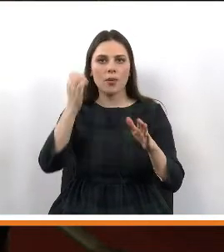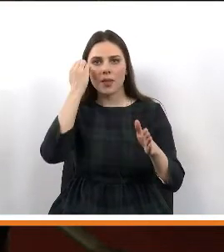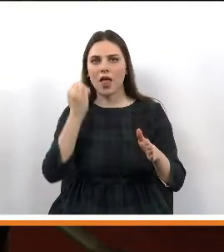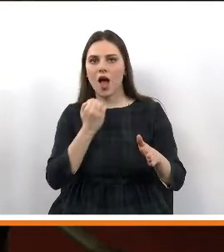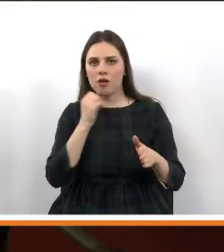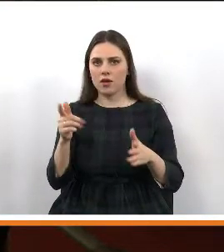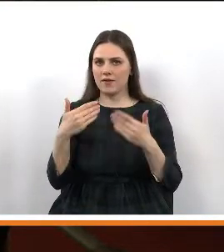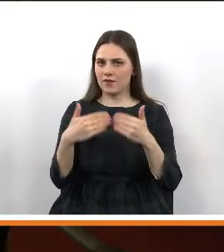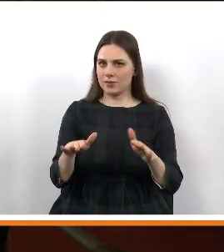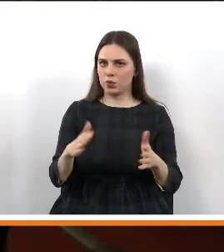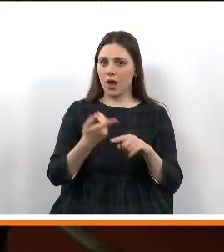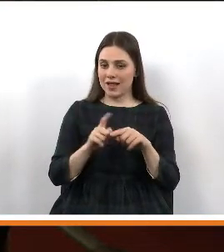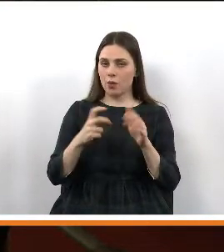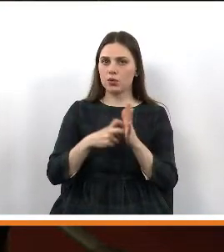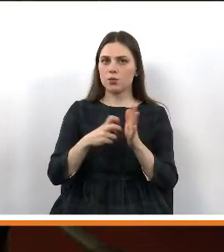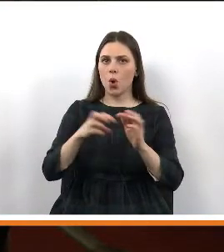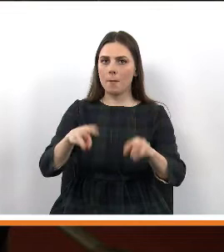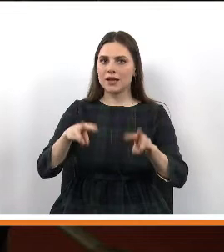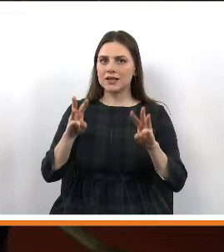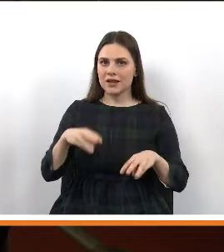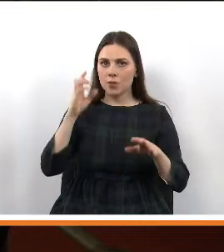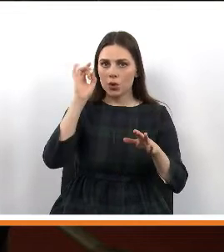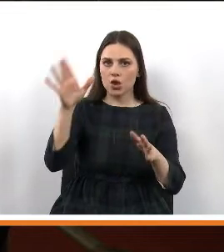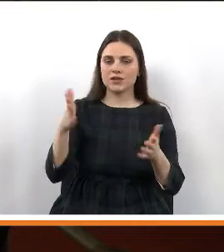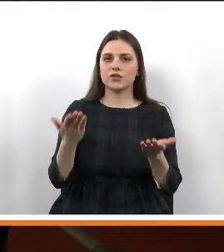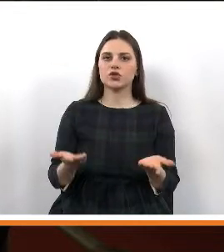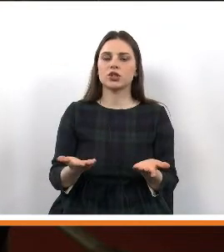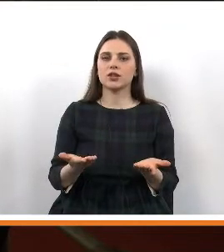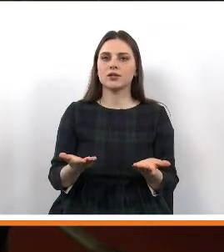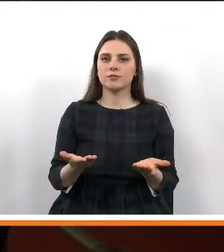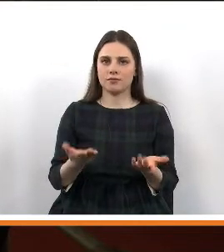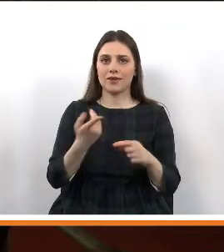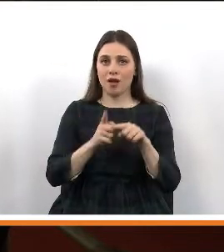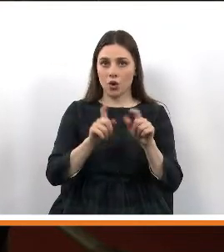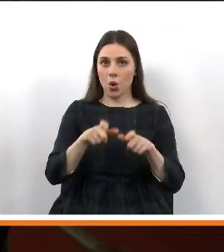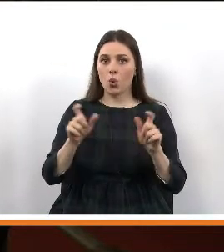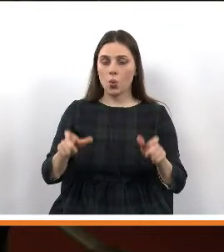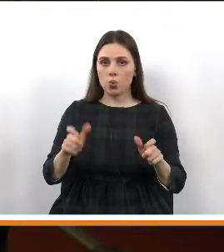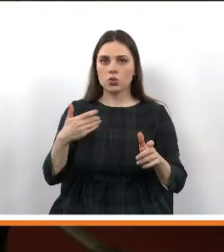Министерства просвещения. То есть это люди, которые претендуют на то, чтобы как-то там, не знаю, в школы